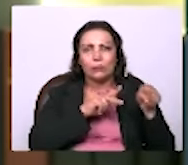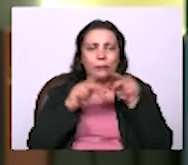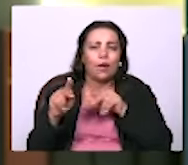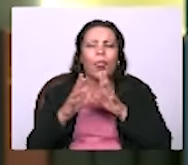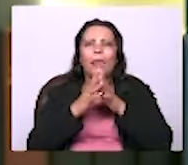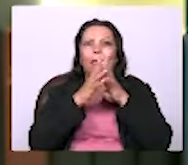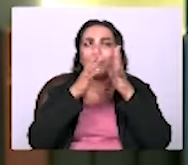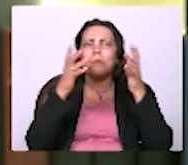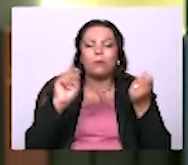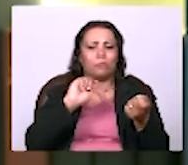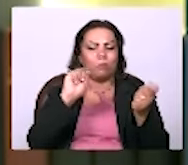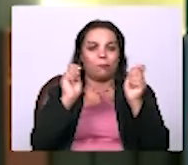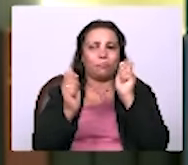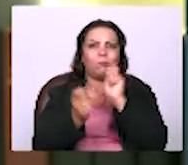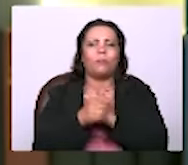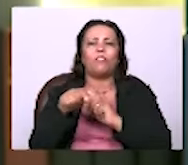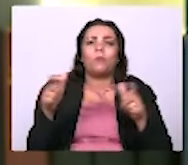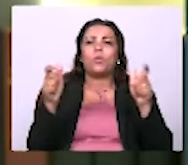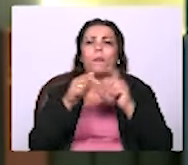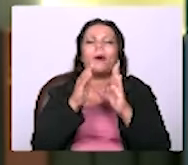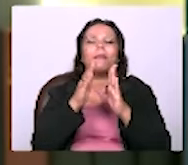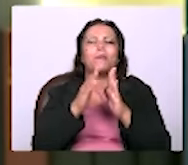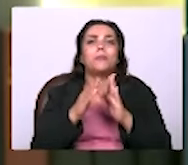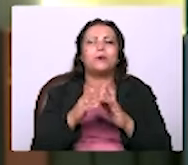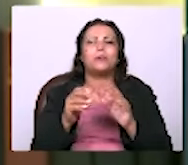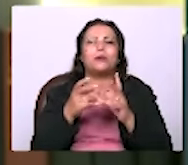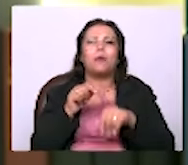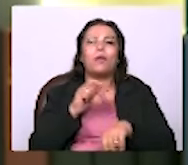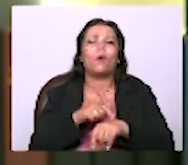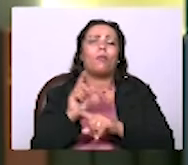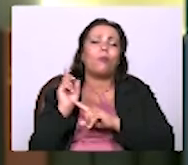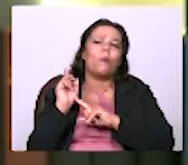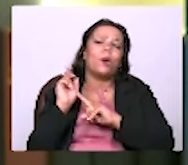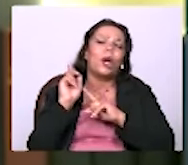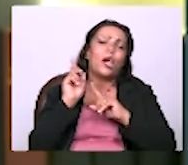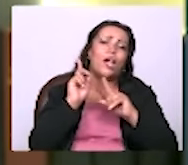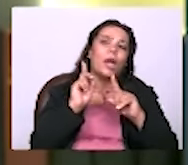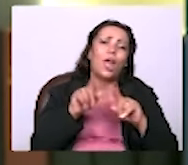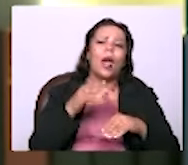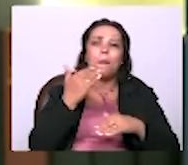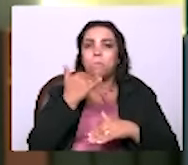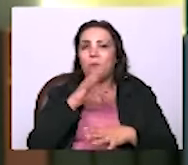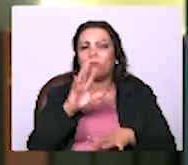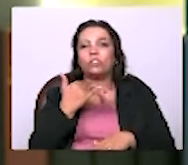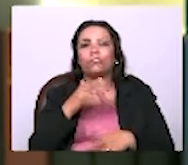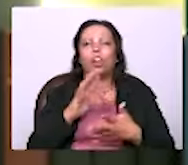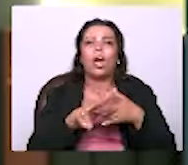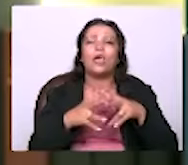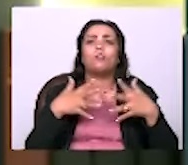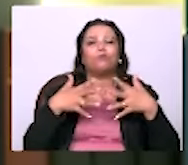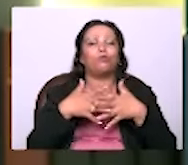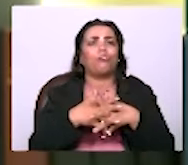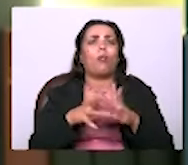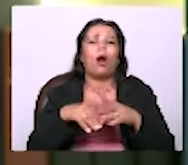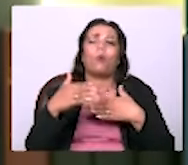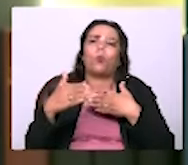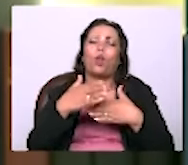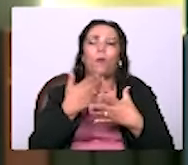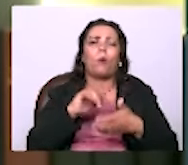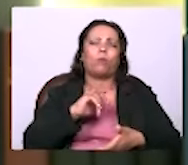وتغيير كبير جدا حدث في المجتمع المصري بعد فتره طويله جدا لم يكن هناك مثل هذا التقارب او